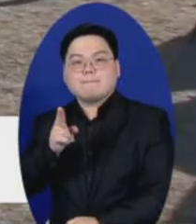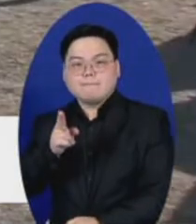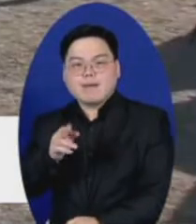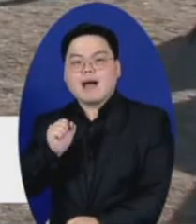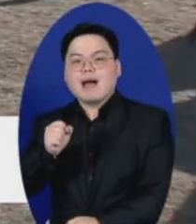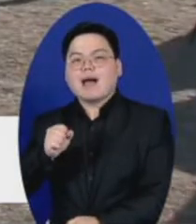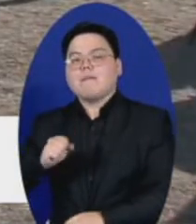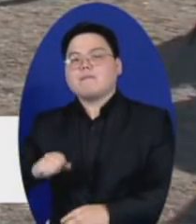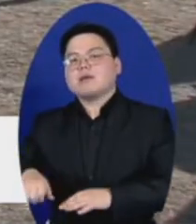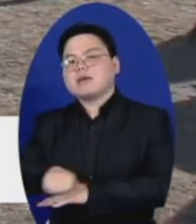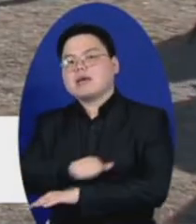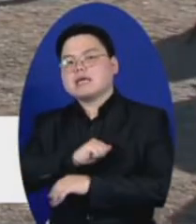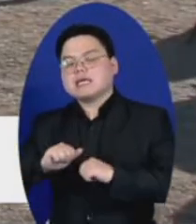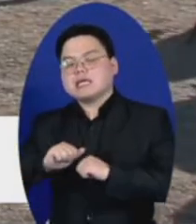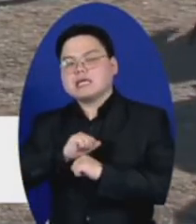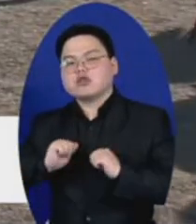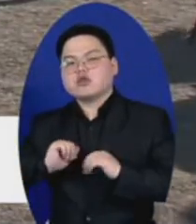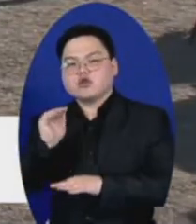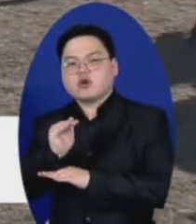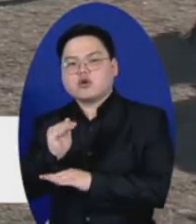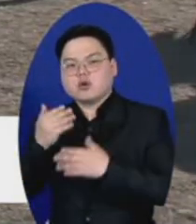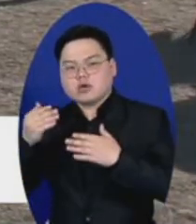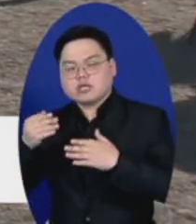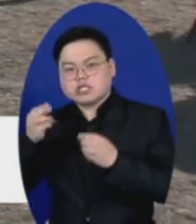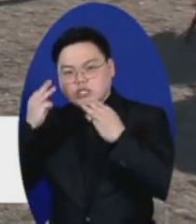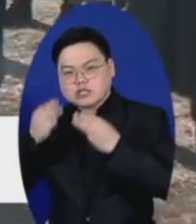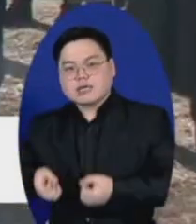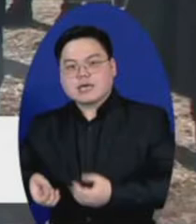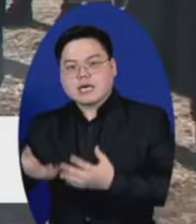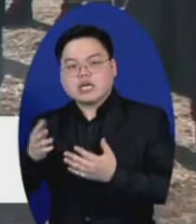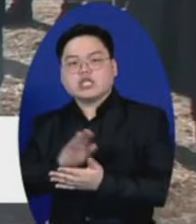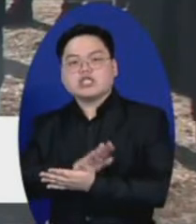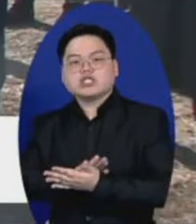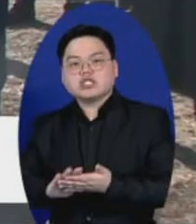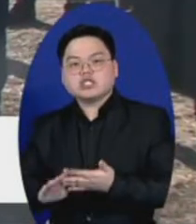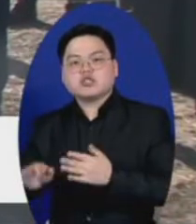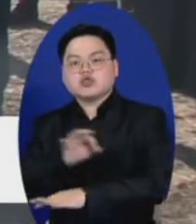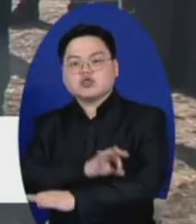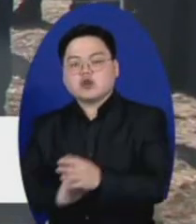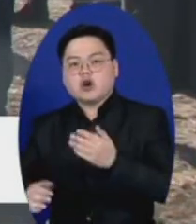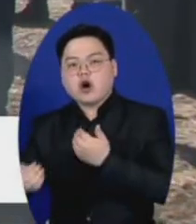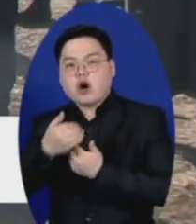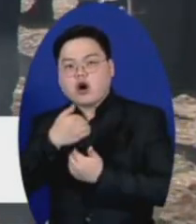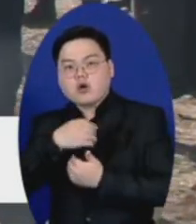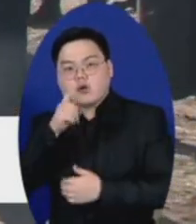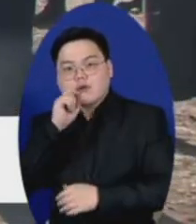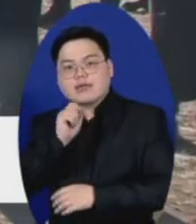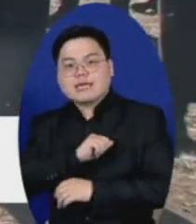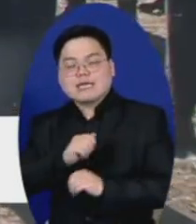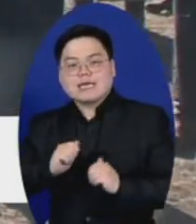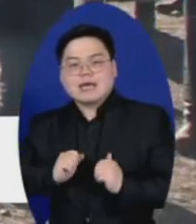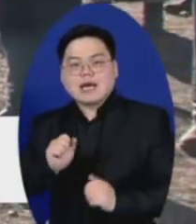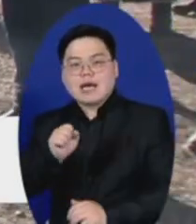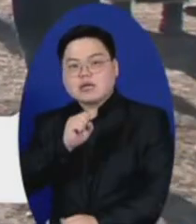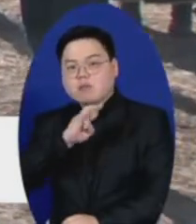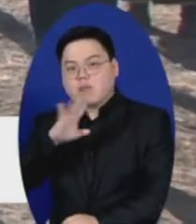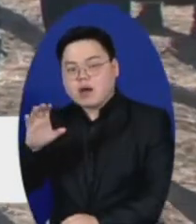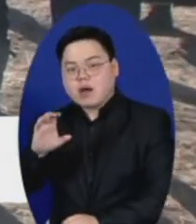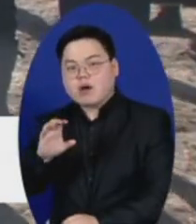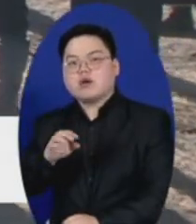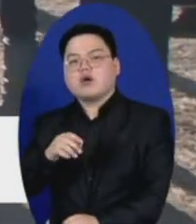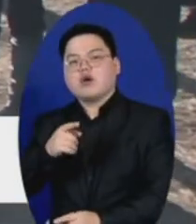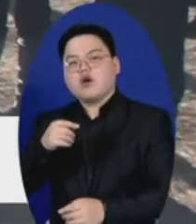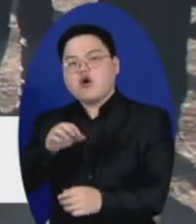хурлаас шийдвэр гарч байгуулагдсан. За ингэснээрээ шинэ хөдөө төсөлд хамрагдах хүсэлтэд иргэд хоршоологчд аж ахуй нэгжүүд хөдөөгийн шийдэл